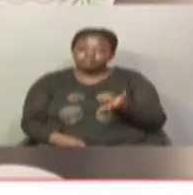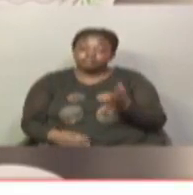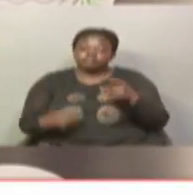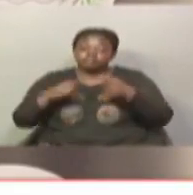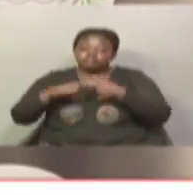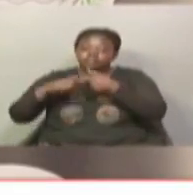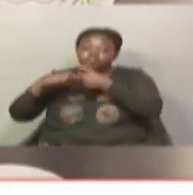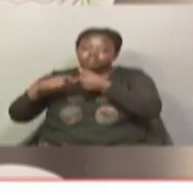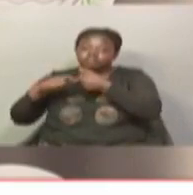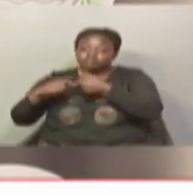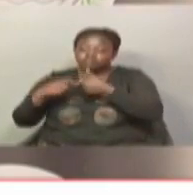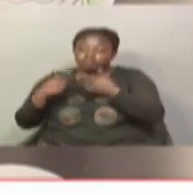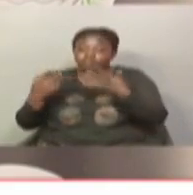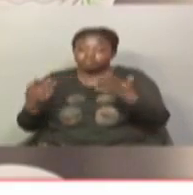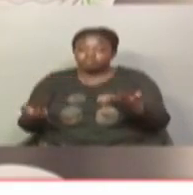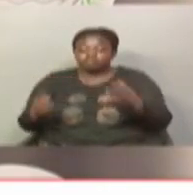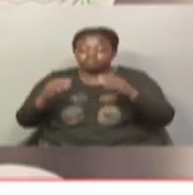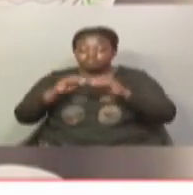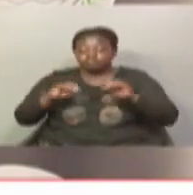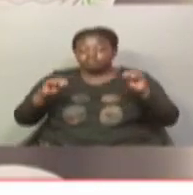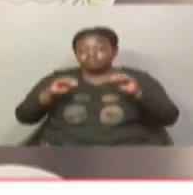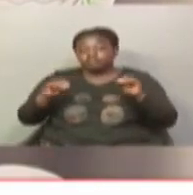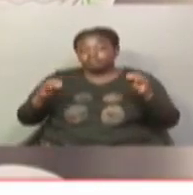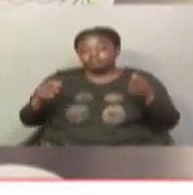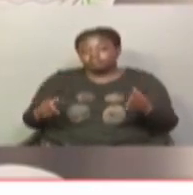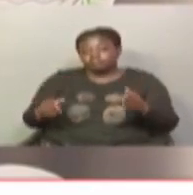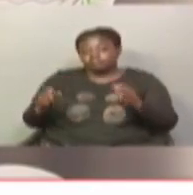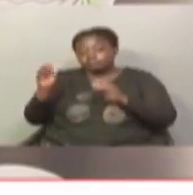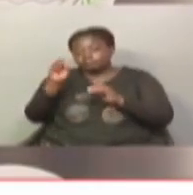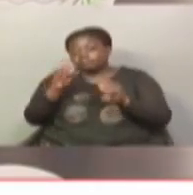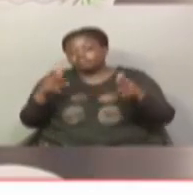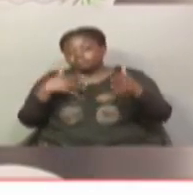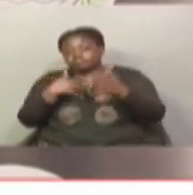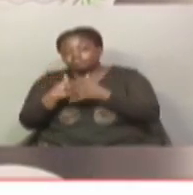tractors, tugenda beera ne training sessions. Ononya ebyuma bikola